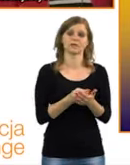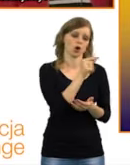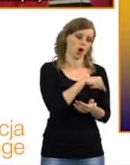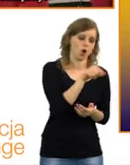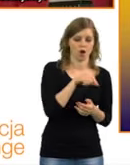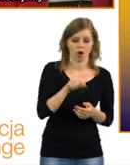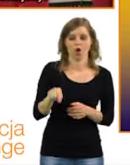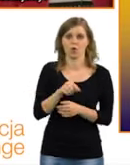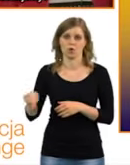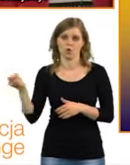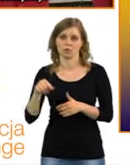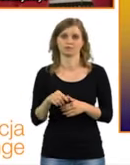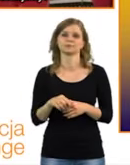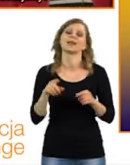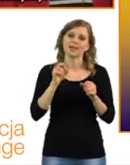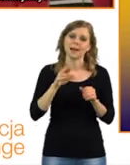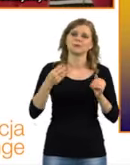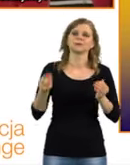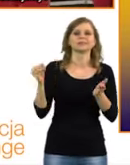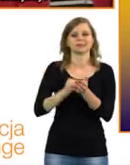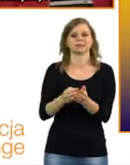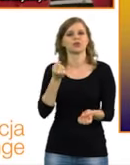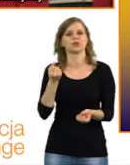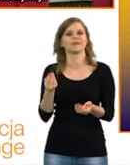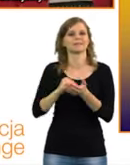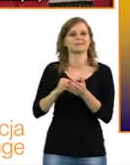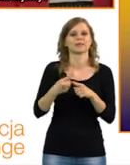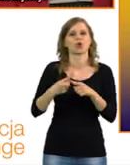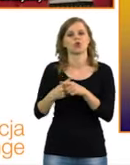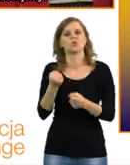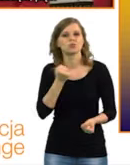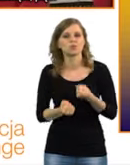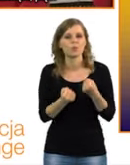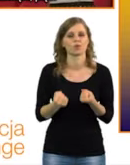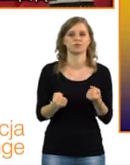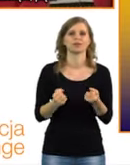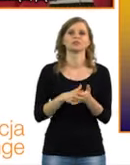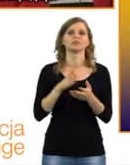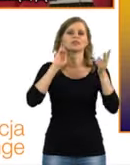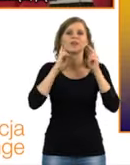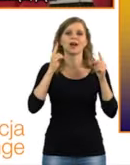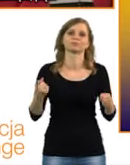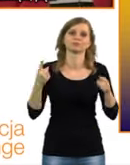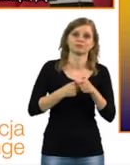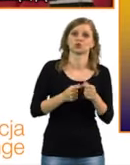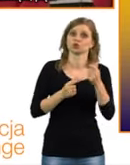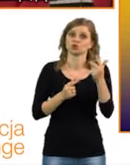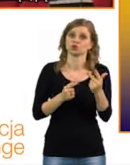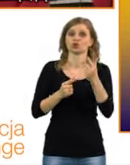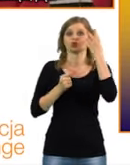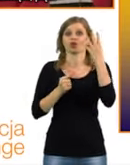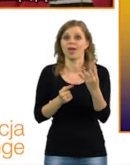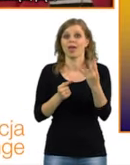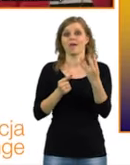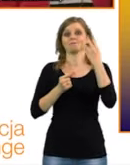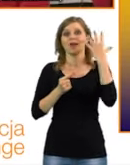ten rytm. Oczywiście dodajemy, utrudniamy. Co znaczy dodajemy? Dodajemy kolejne dźwięki, czyli cztery